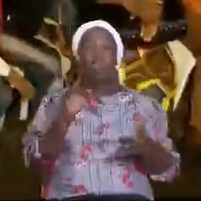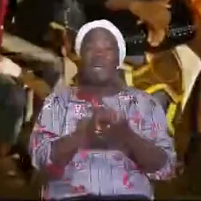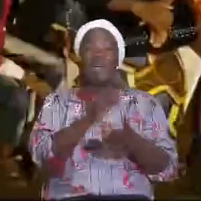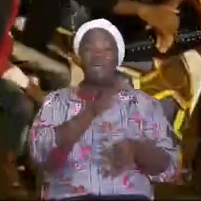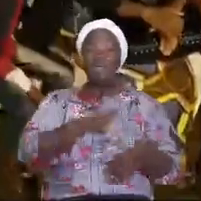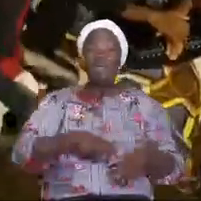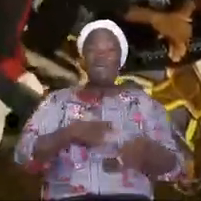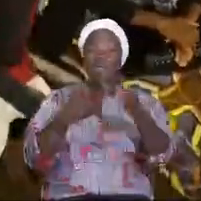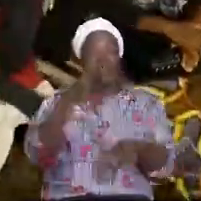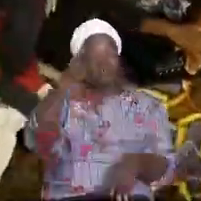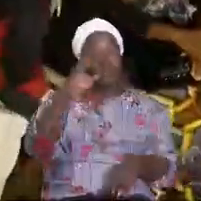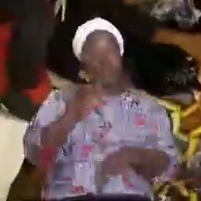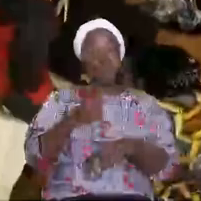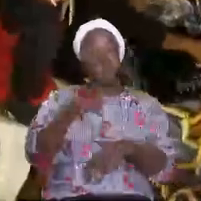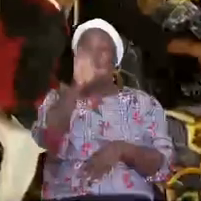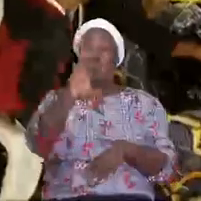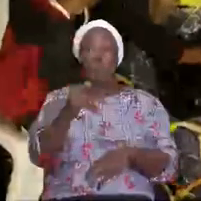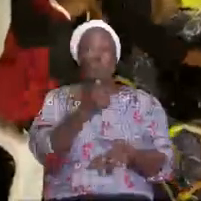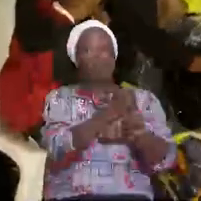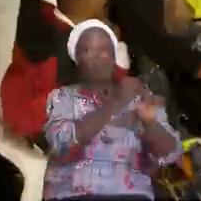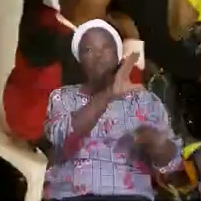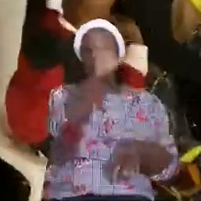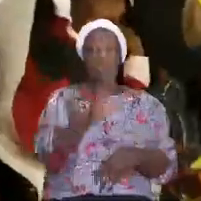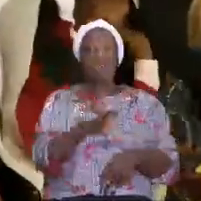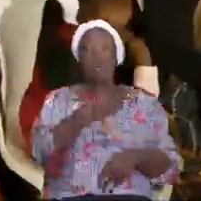Aujourd'hui, tu as la pleine conviction.